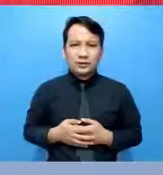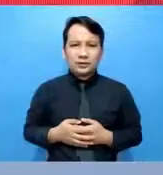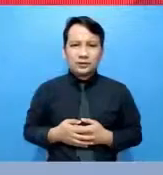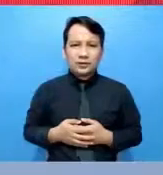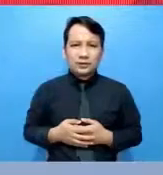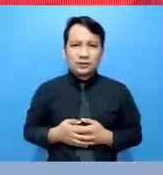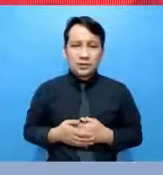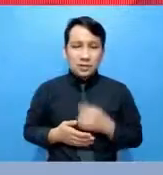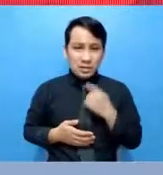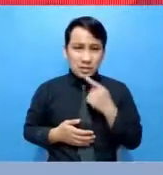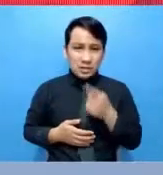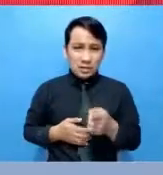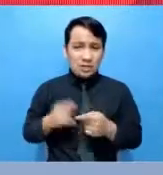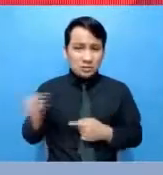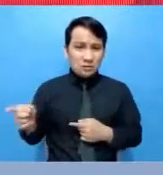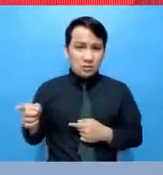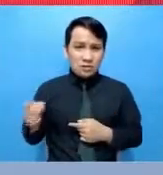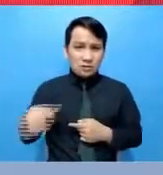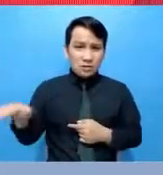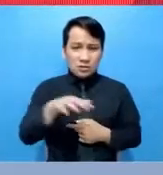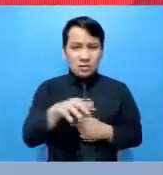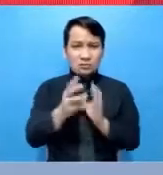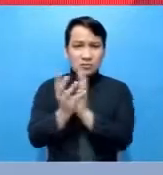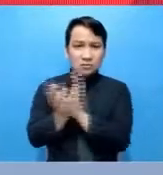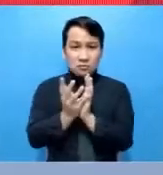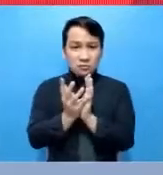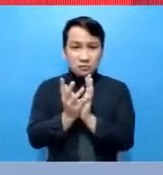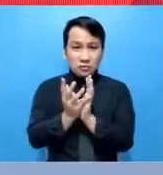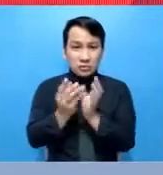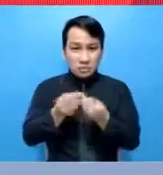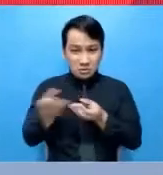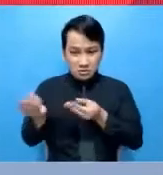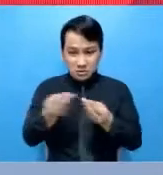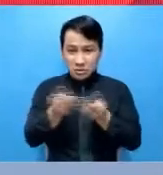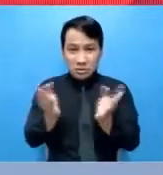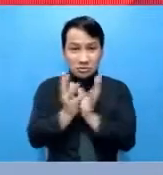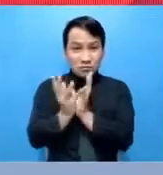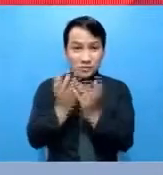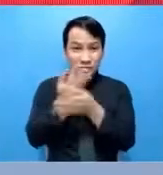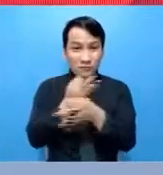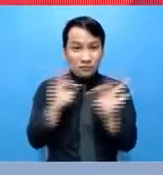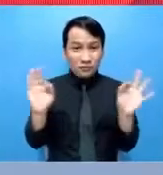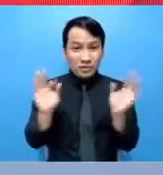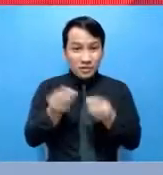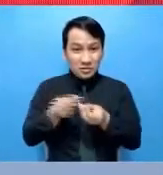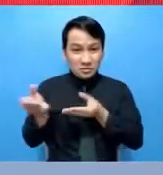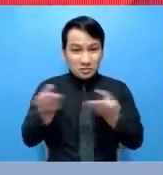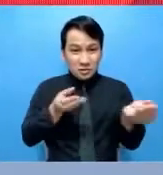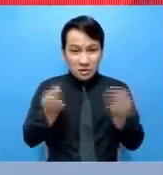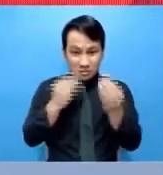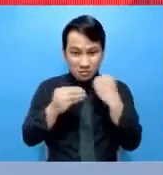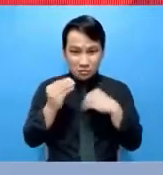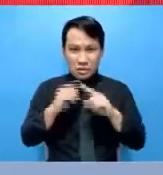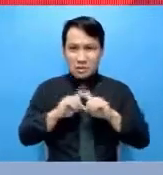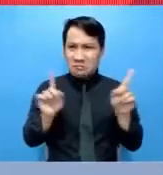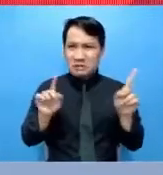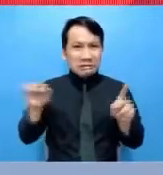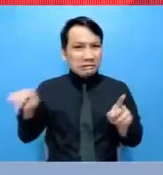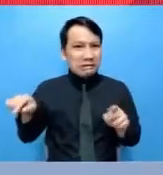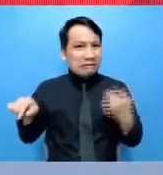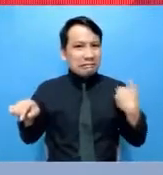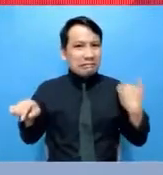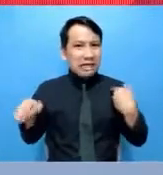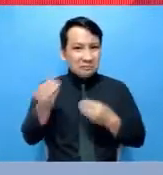Magpapa-community pantry ang grupo ng ilang kongresista sa barangay Old Balara, Quezon City bukas. Pero imbis na mga